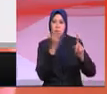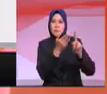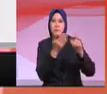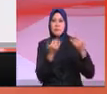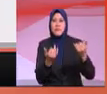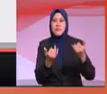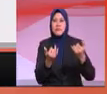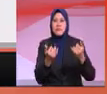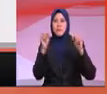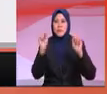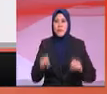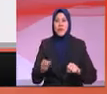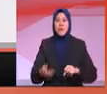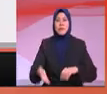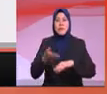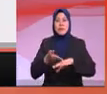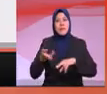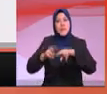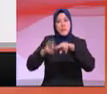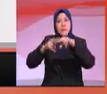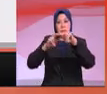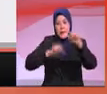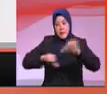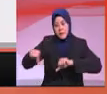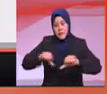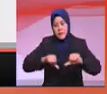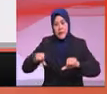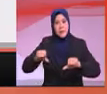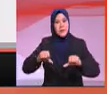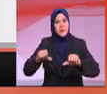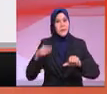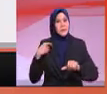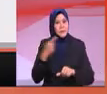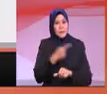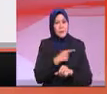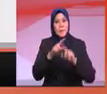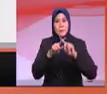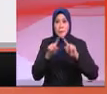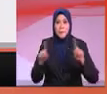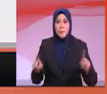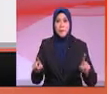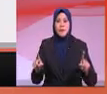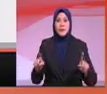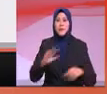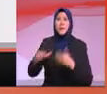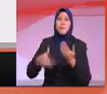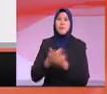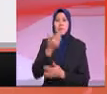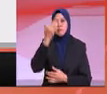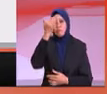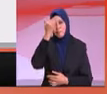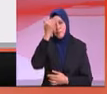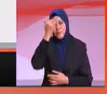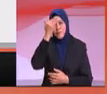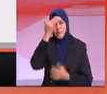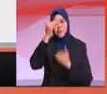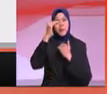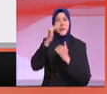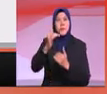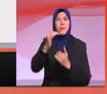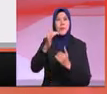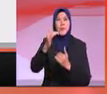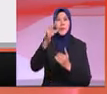nak meningkatkan aktiviti kita di lapangan. Tetapi kita pun sedia maklum, iaitu tempoh